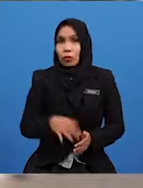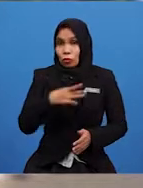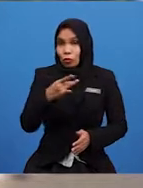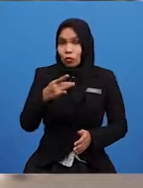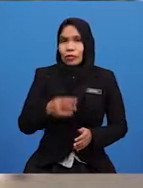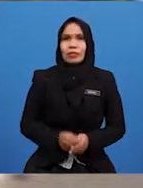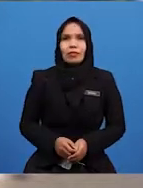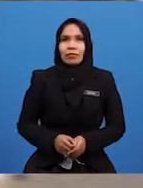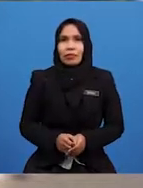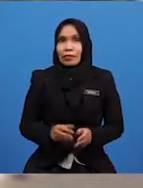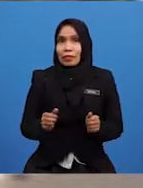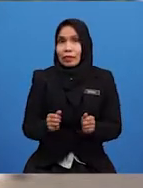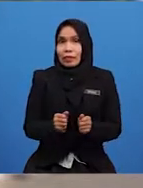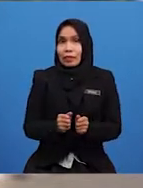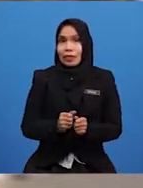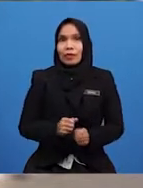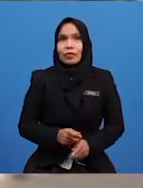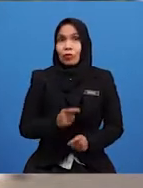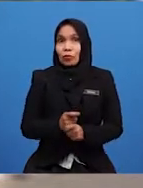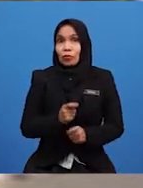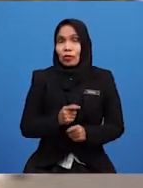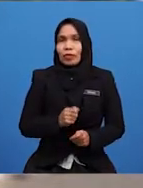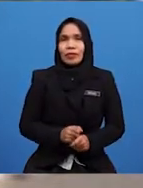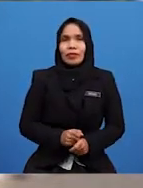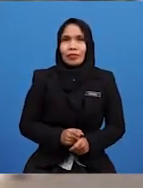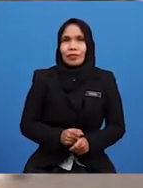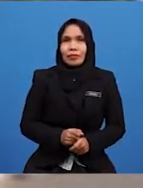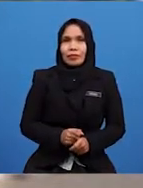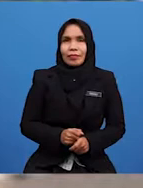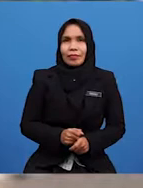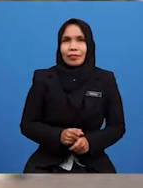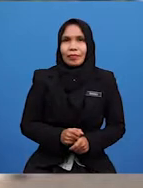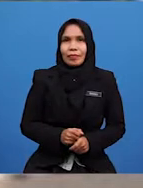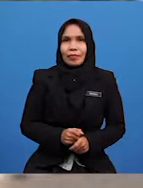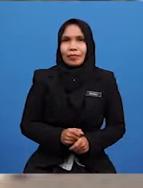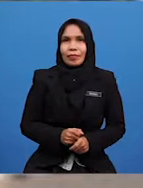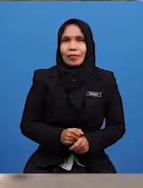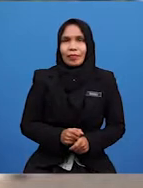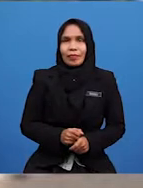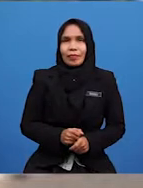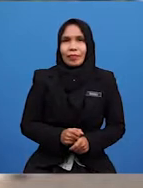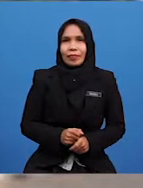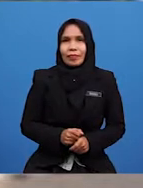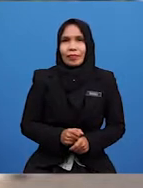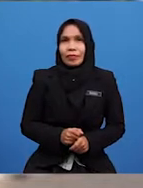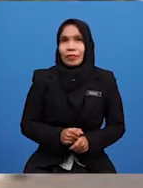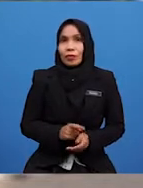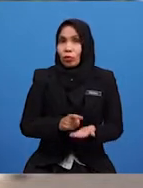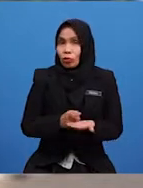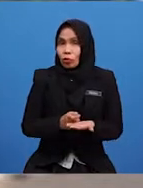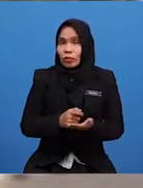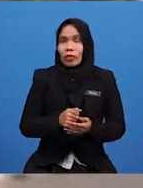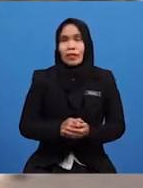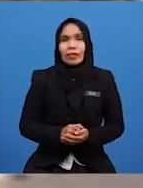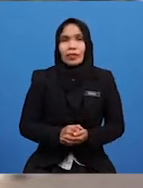dan sistematik. Cukai pelabuhan yang rendah telah menarik minat pedagang ke Melaka. Cukai dan